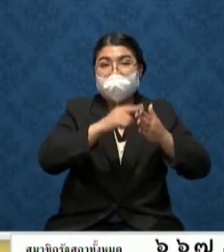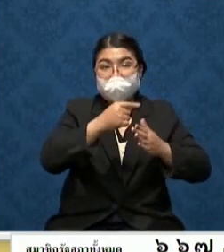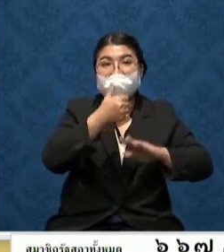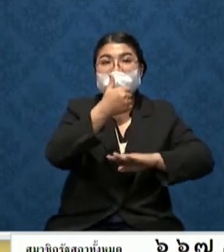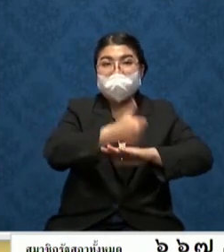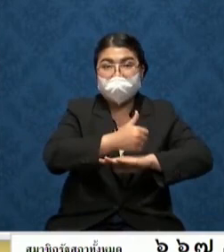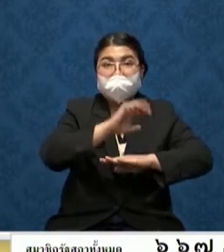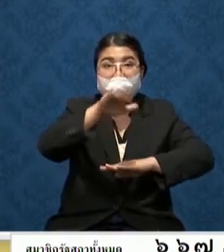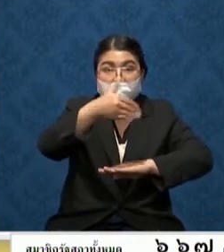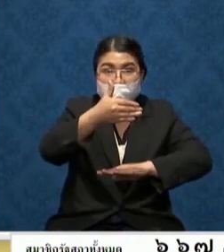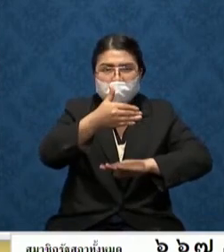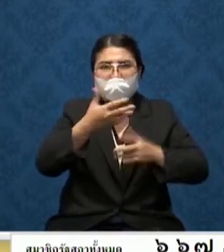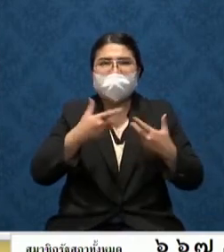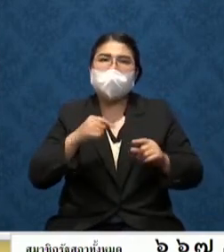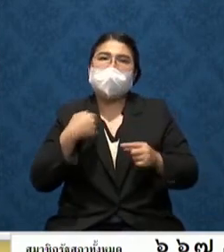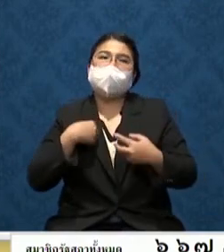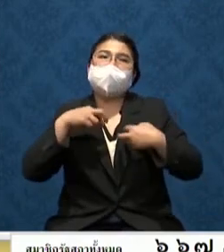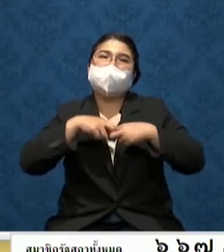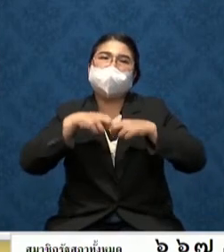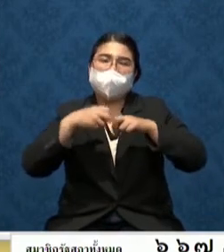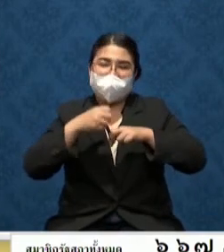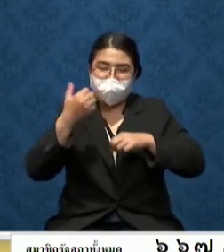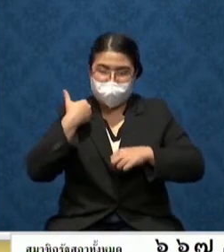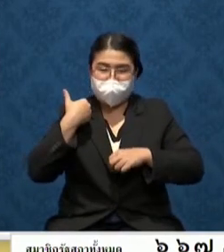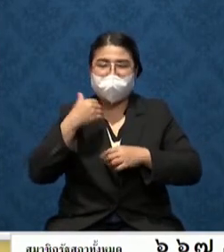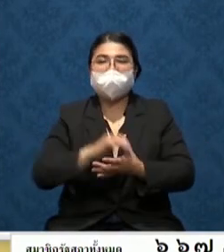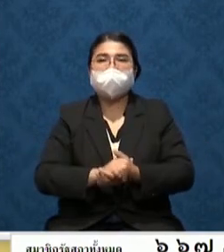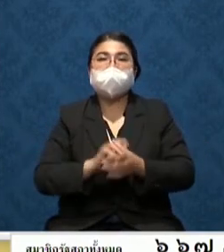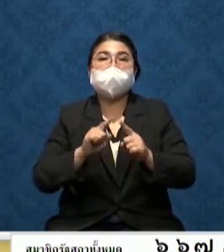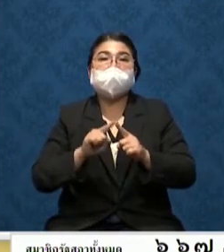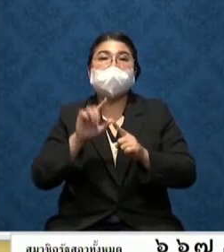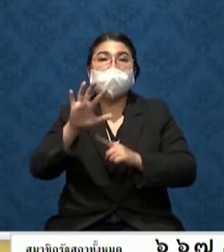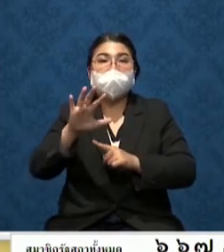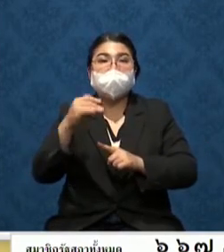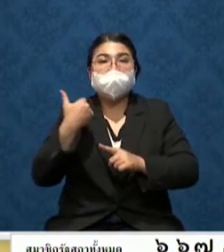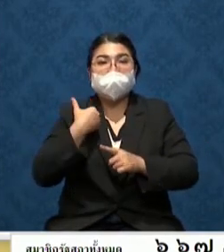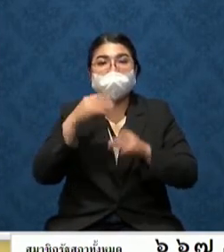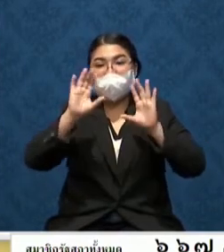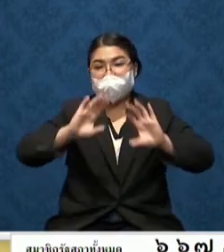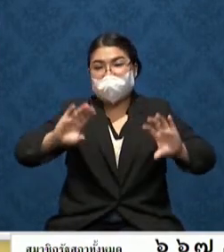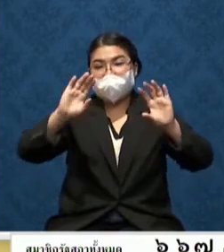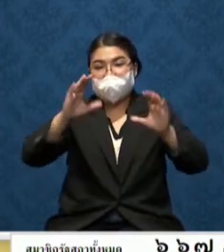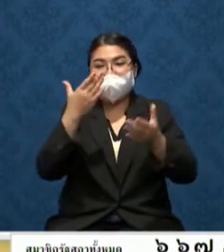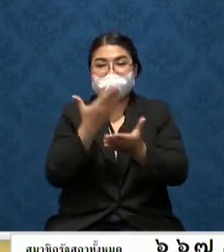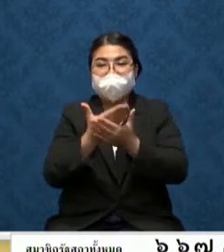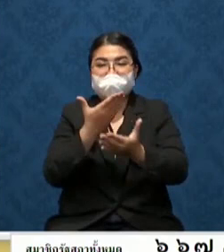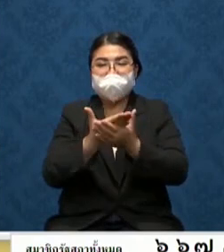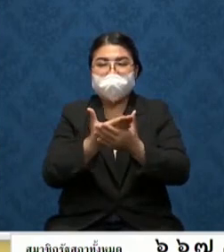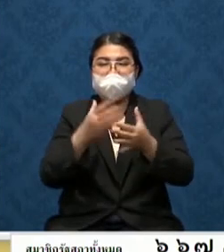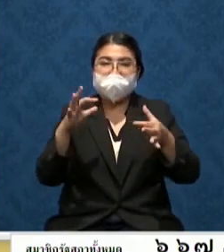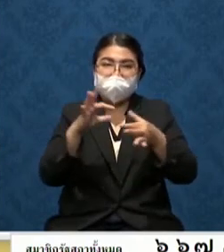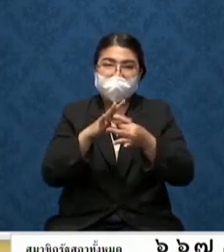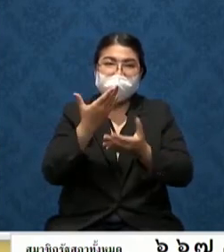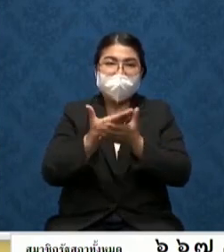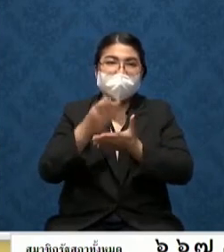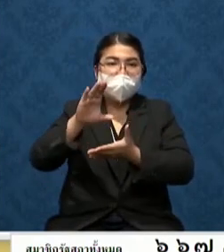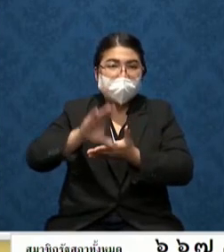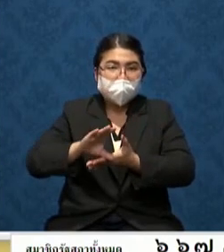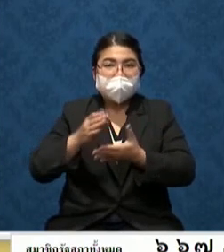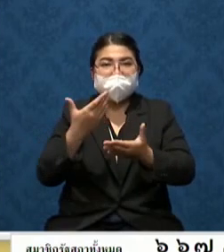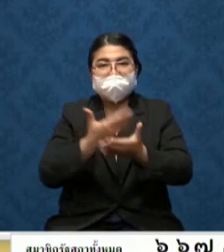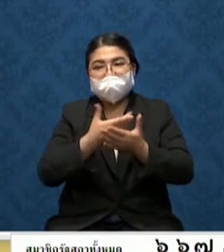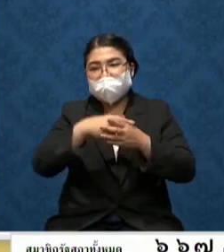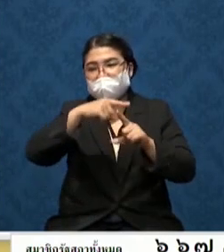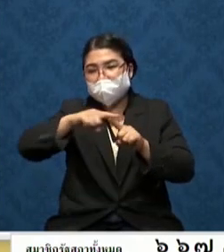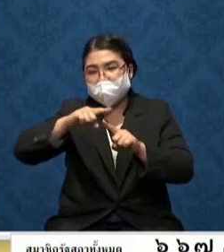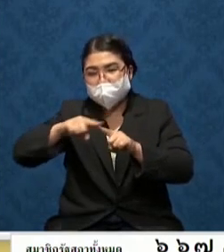ก็มปัญหาแลวนะคะท่านอัที่ห้าการให้รัฐบาลจ่ายงบจ่ายเงิทุนประเดิมจ